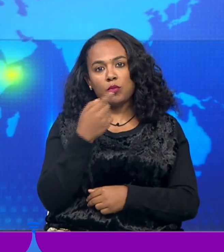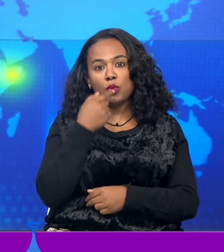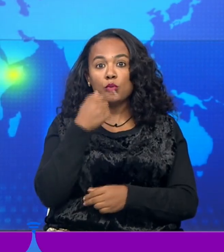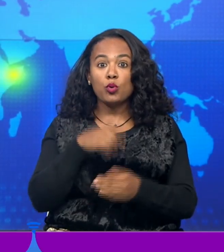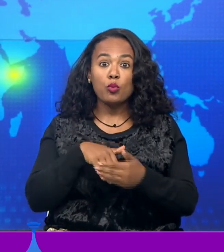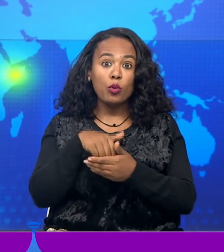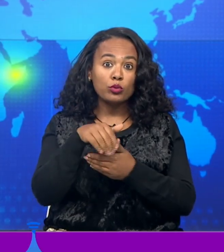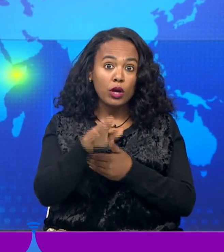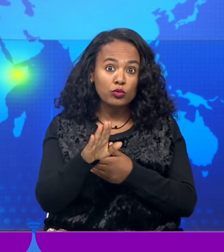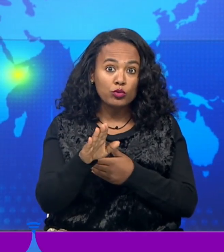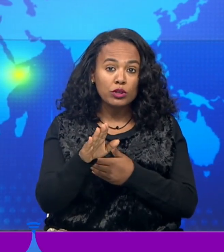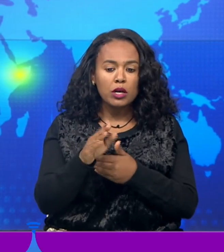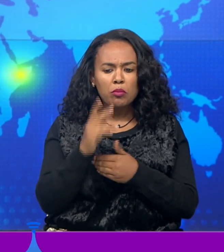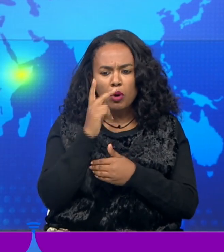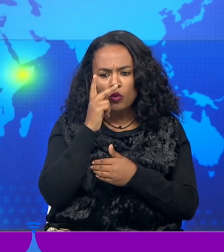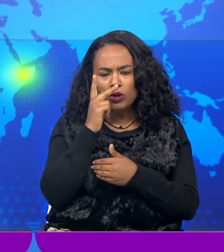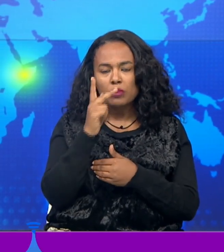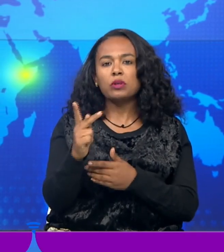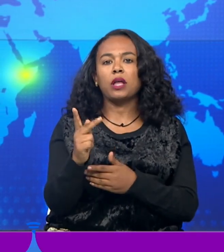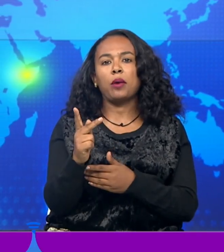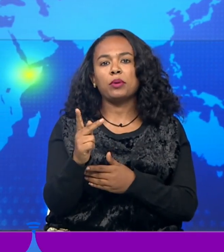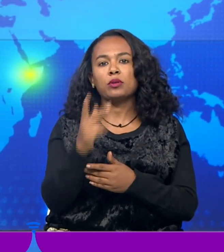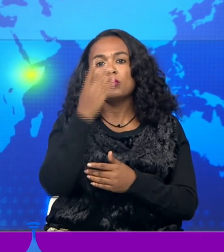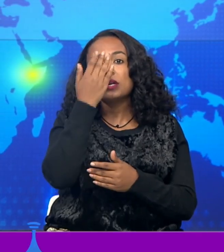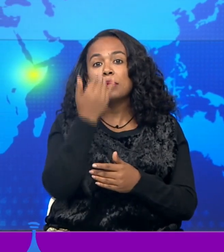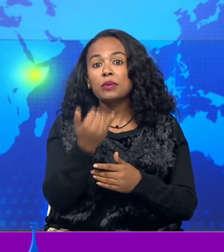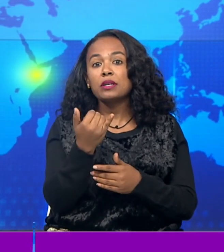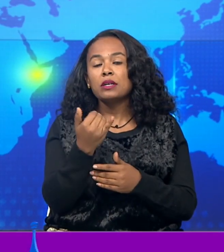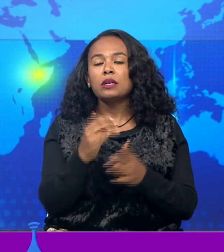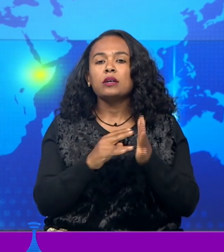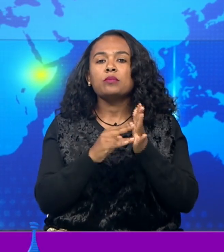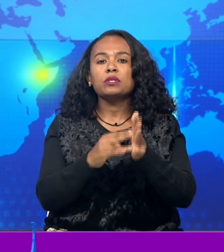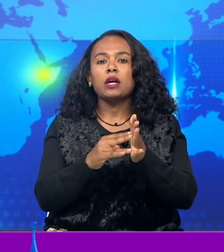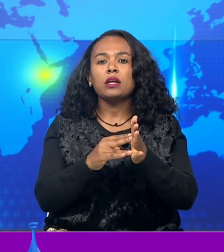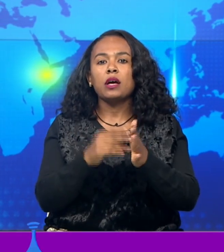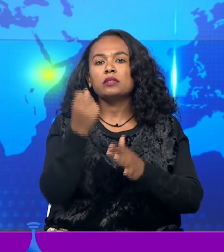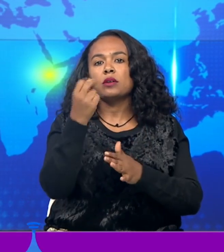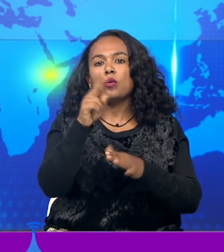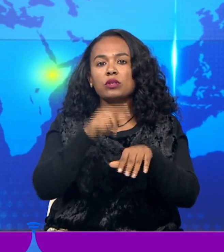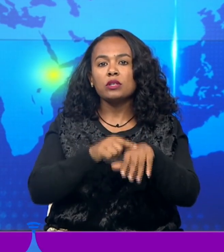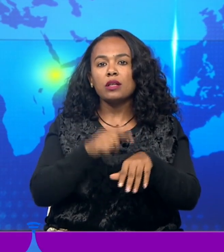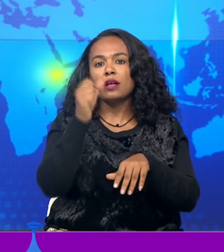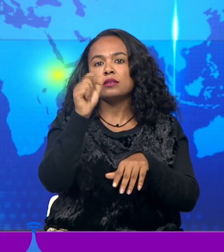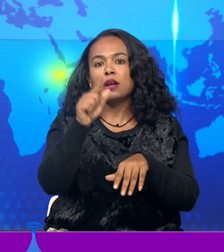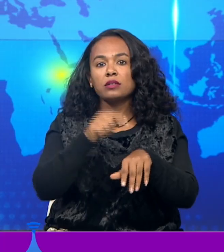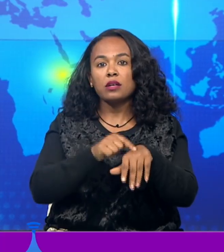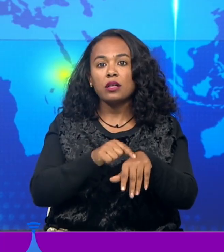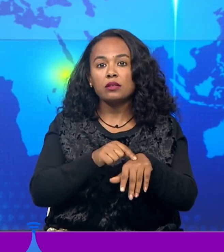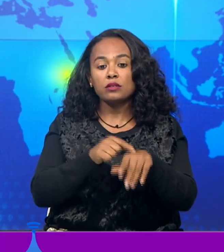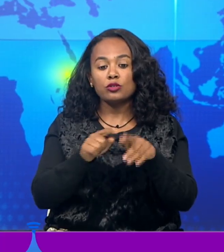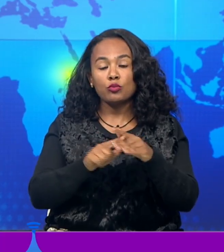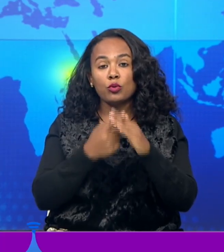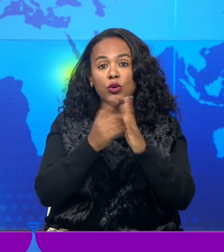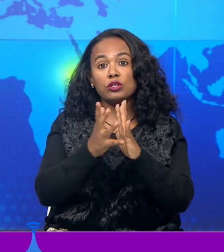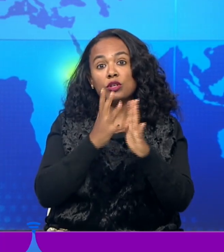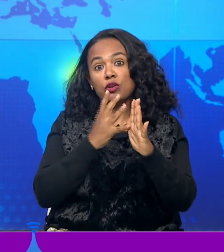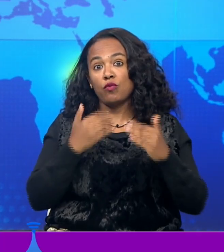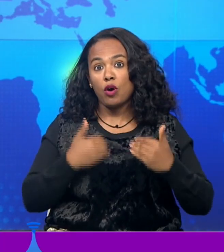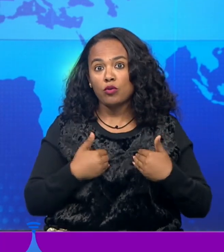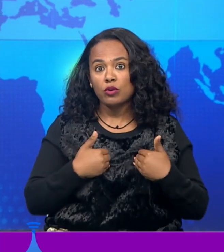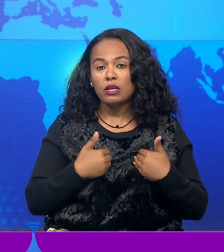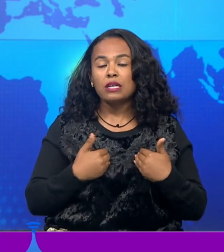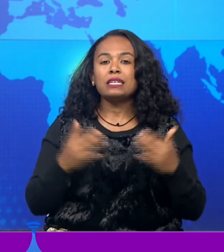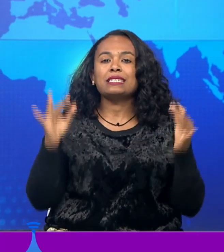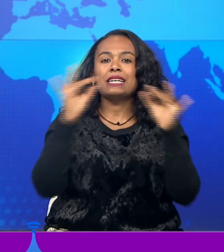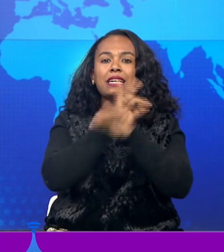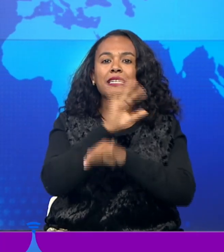መውጣቱን በጉልህ የምታይበት ነው። ለምሳሌ ከ12 ሰዓት ከ11 ሰዓት ጀምሮ የተሰለፉ አካባቢዎች አሉ። እስከ ሌሊት 9